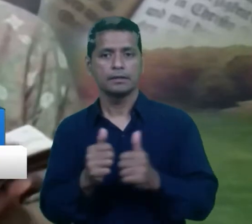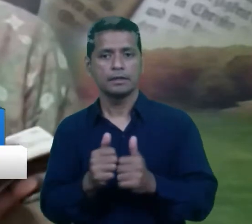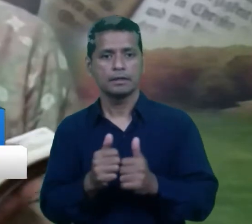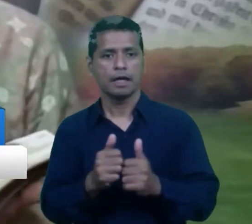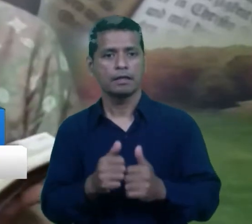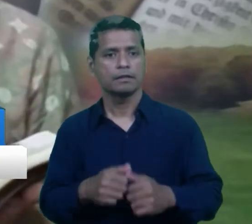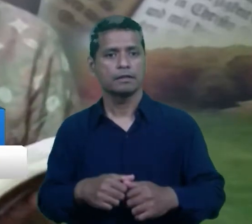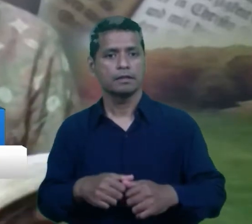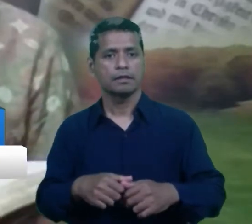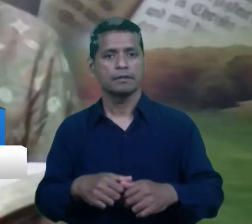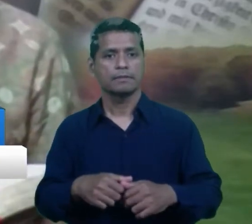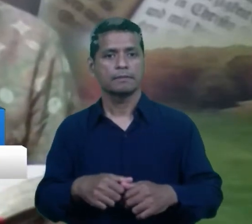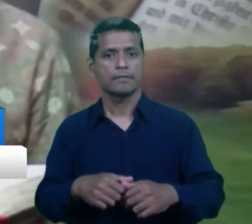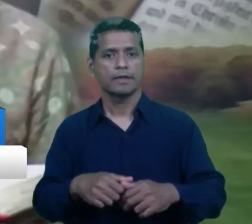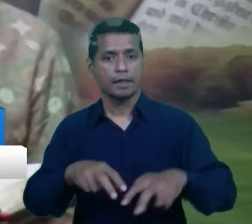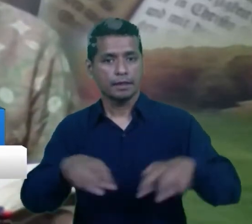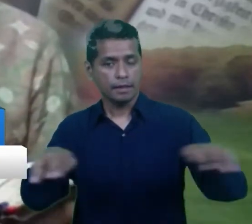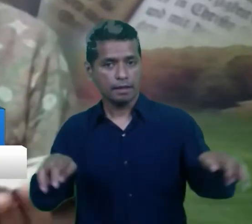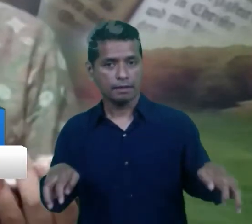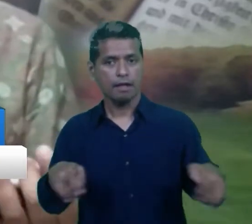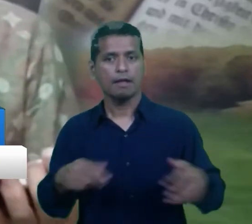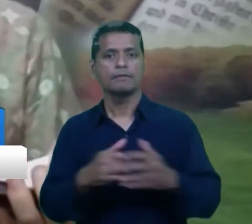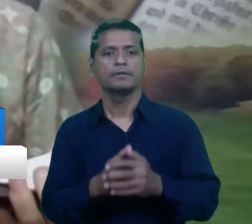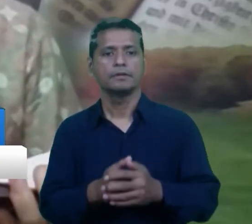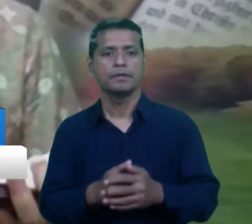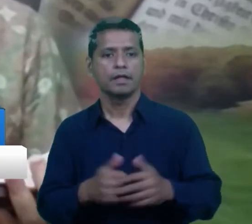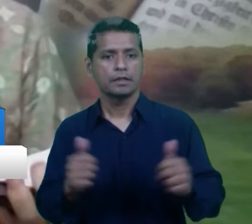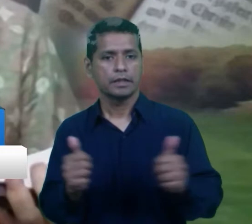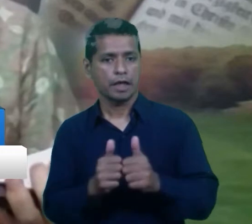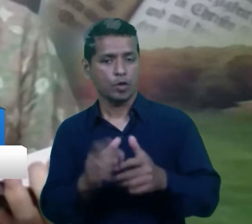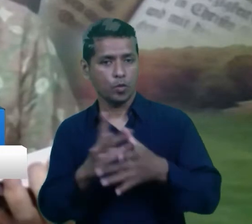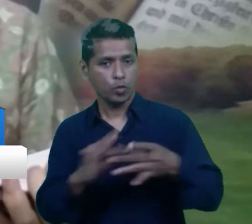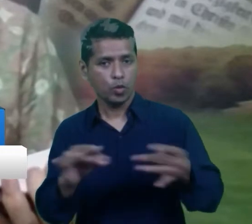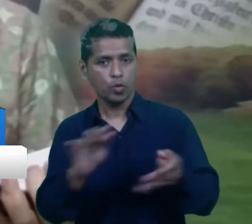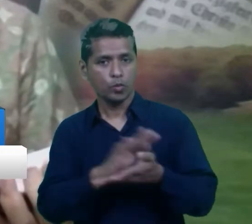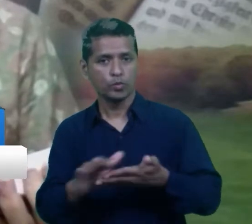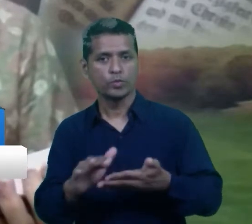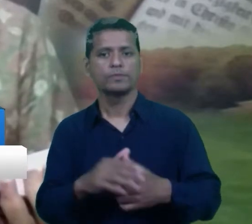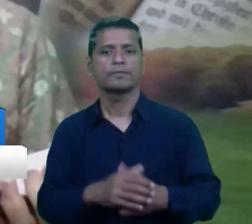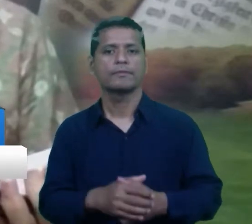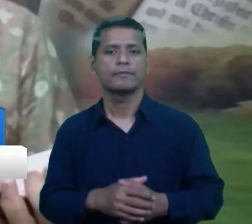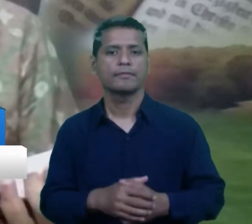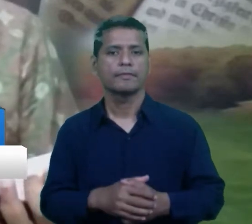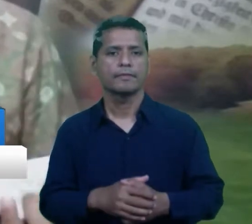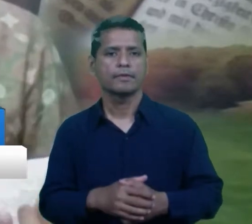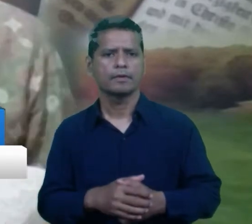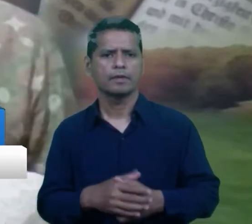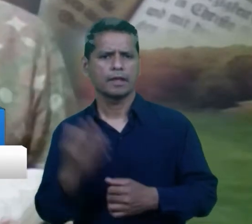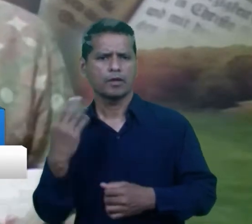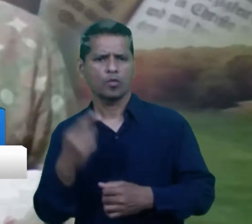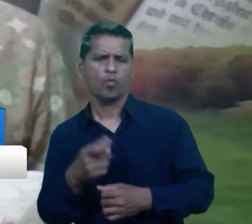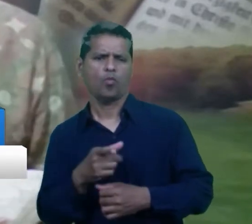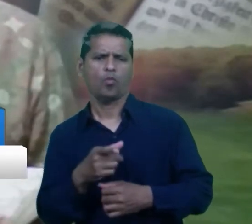20 ayat yang keempat mengatakan, lalu aku melihat tahta-tahta dan orang-orang yang duduk di